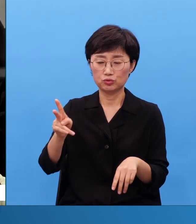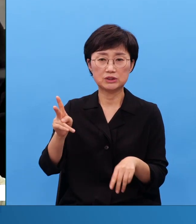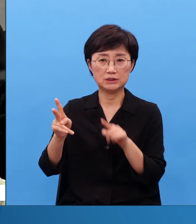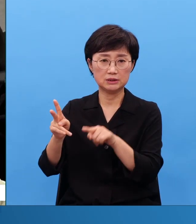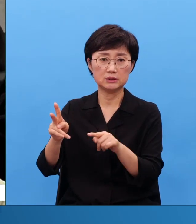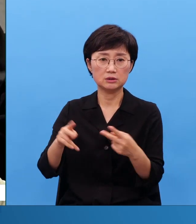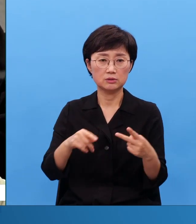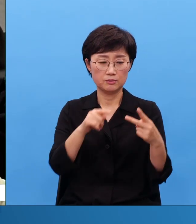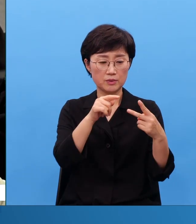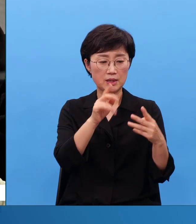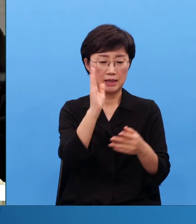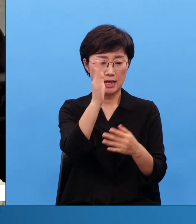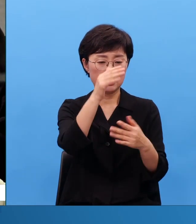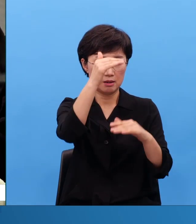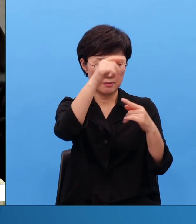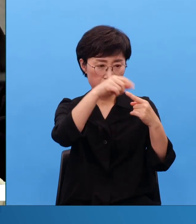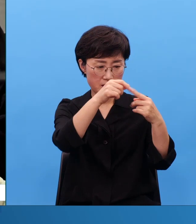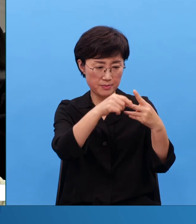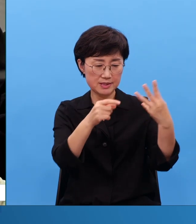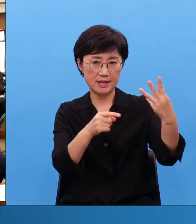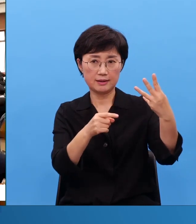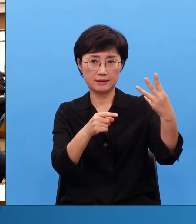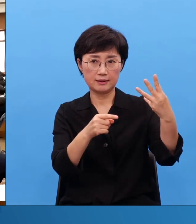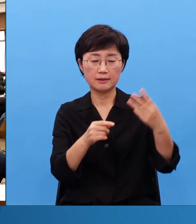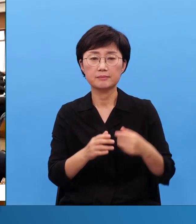2시에 2강과 3강 말씀이 선포됩니다.